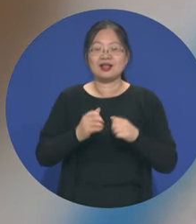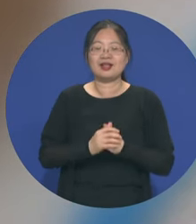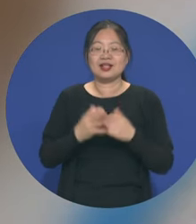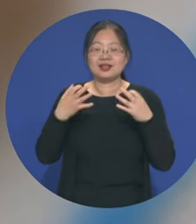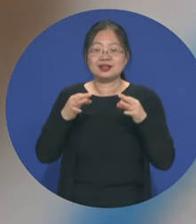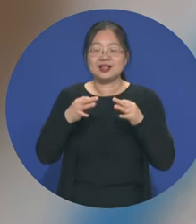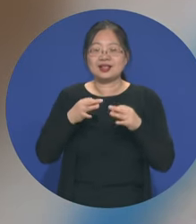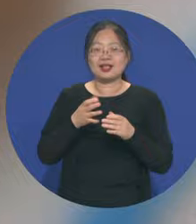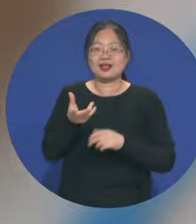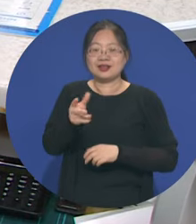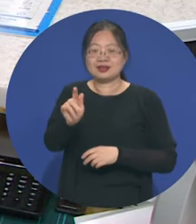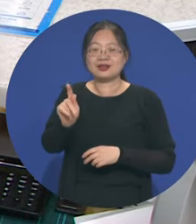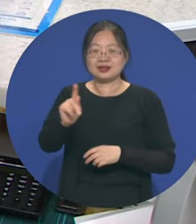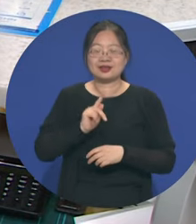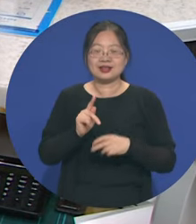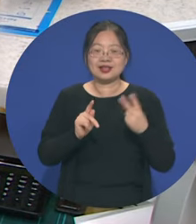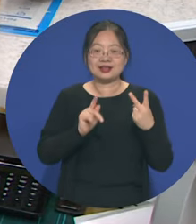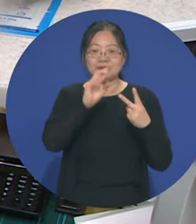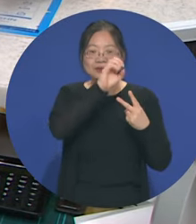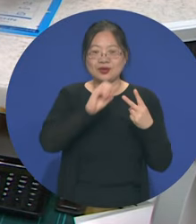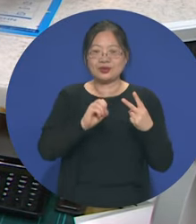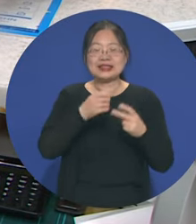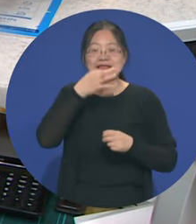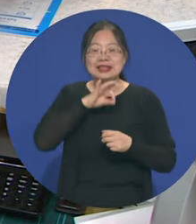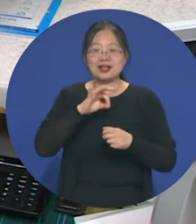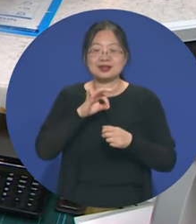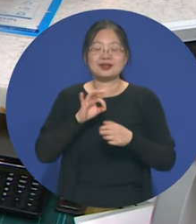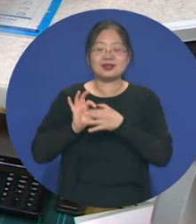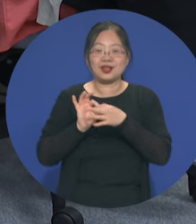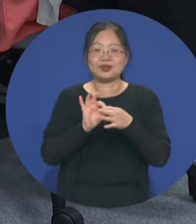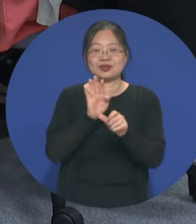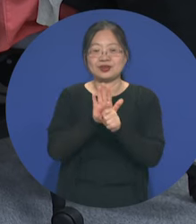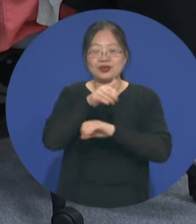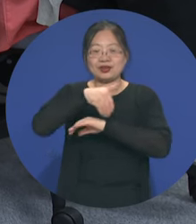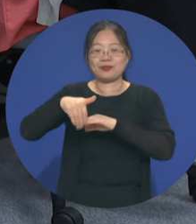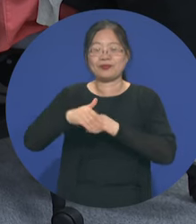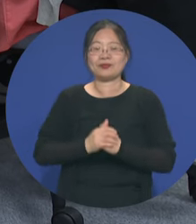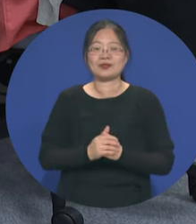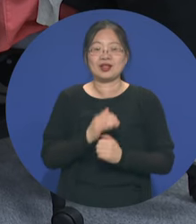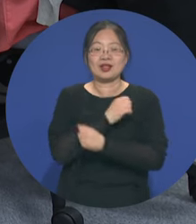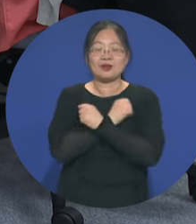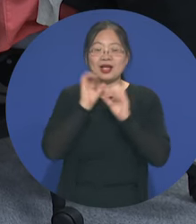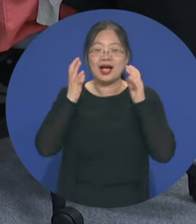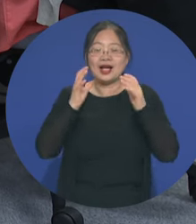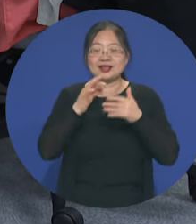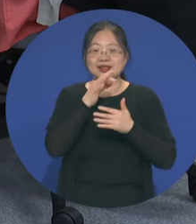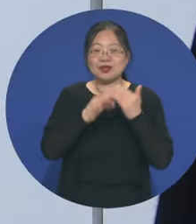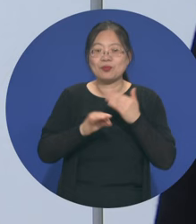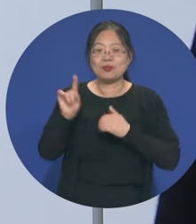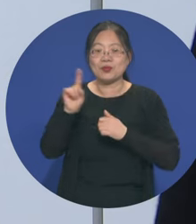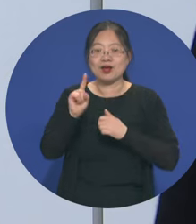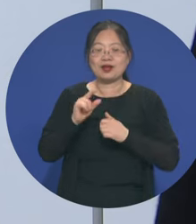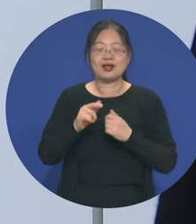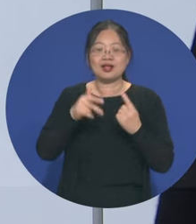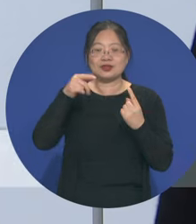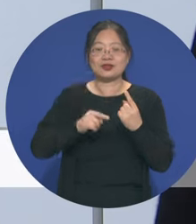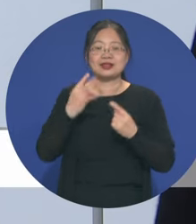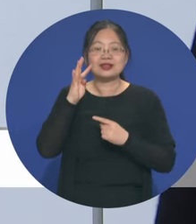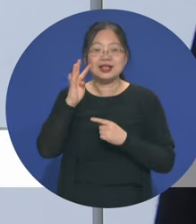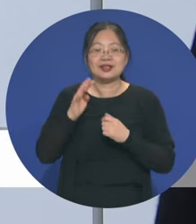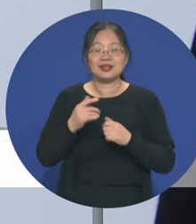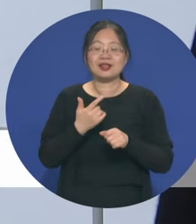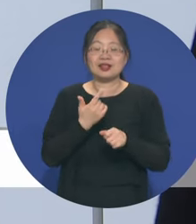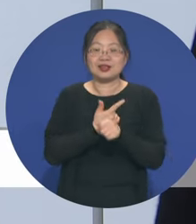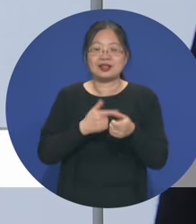대출 금리에서 2% 이자를 고정 지원할 계획입니다 이외에도 러브아이 프로젝트에는 주 4일 근무 6시간